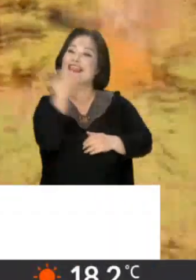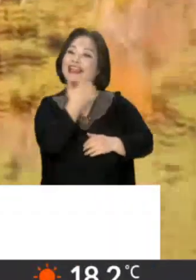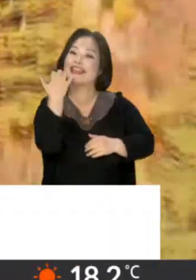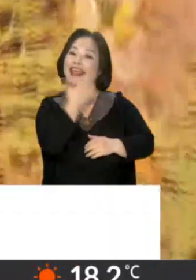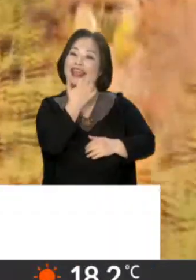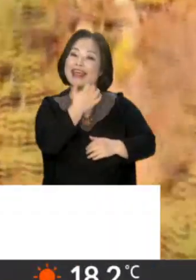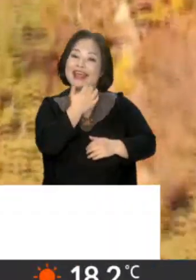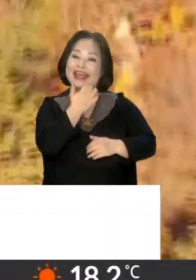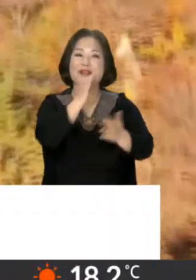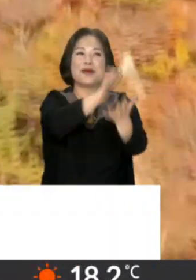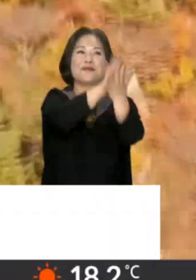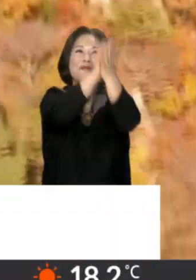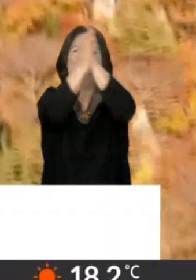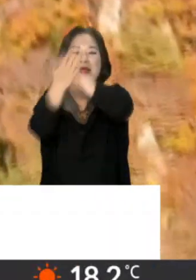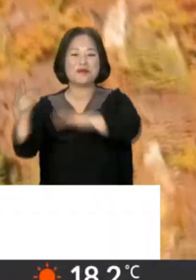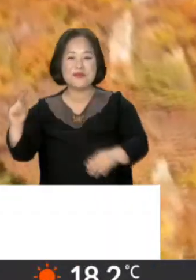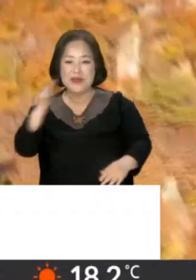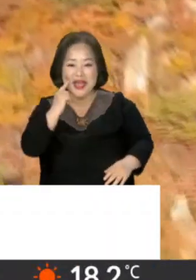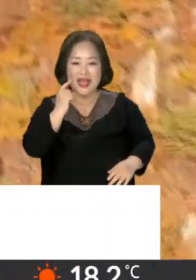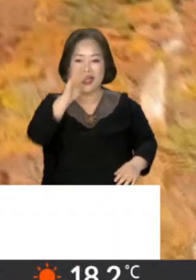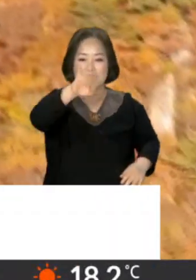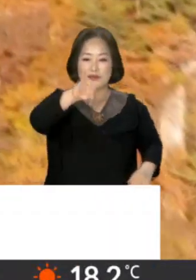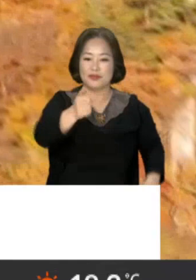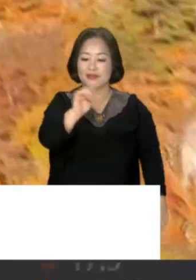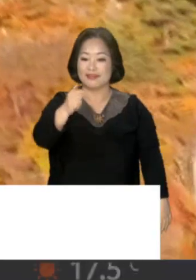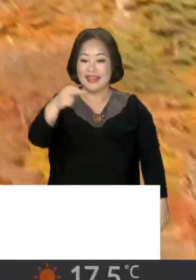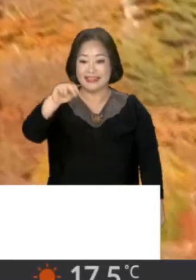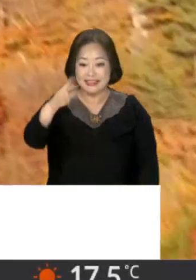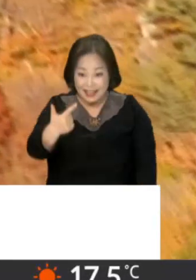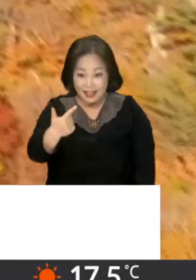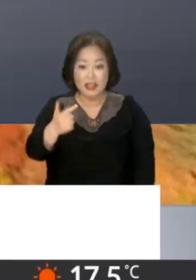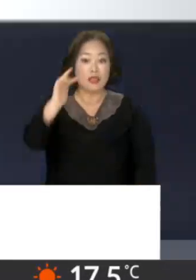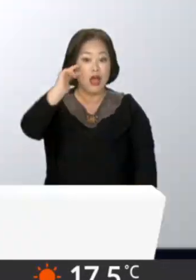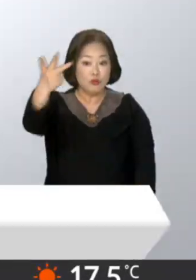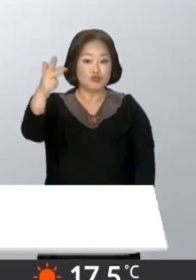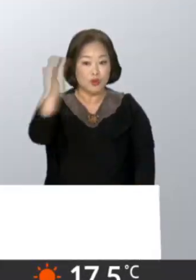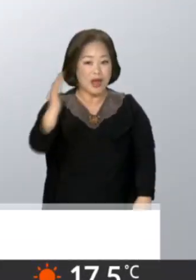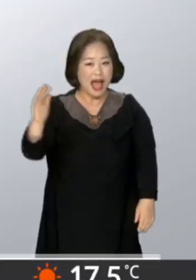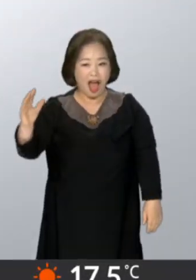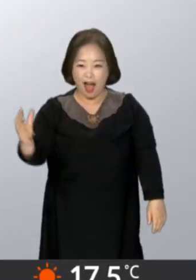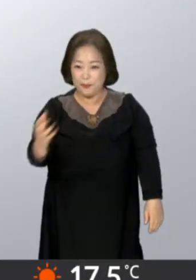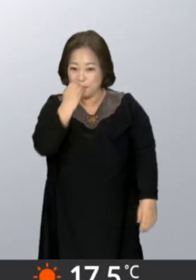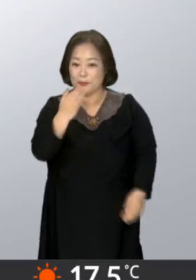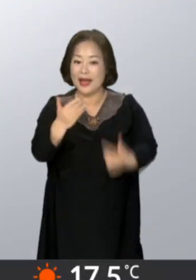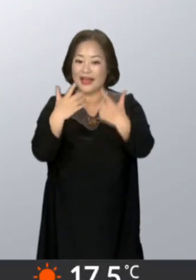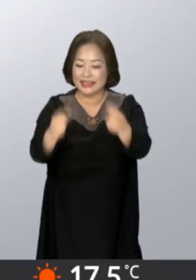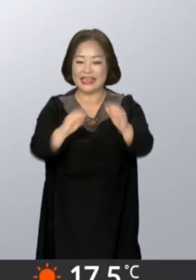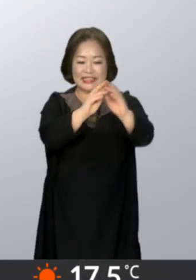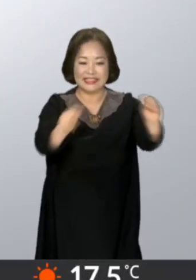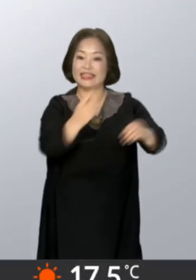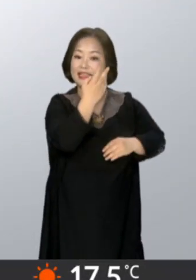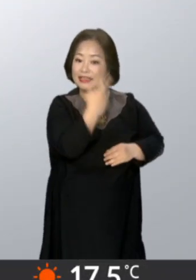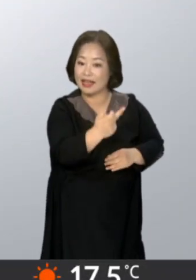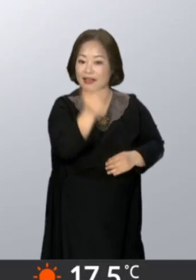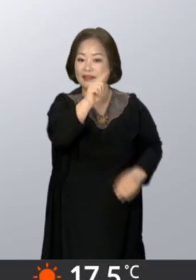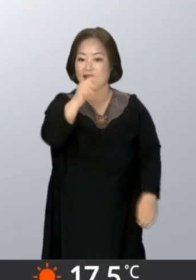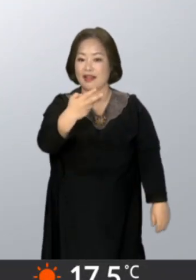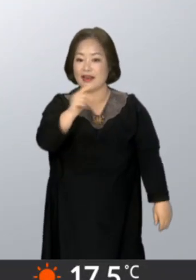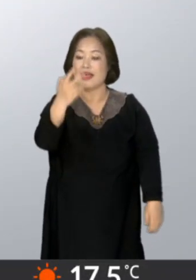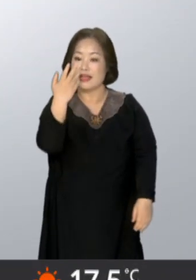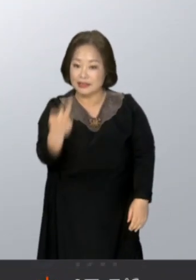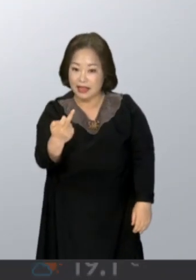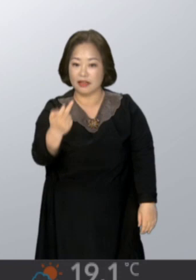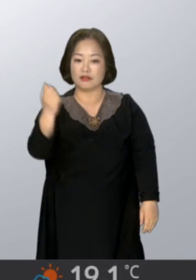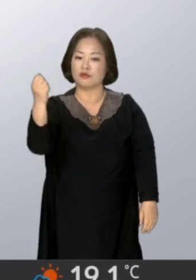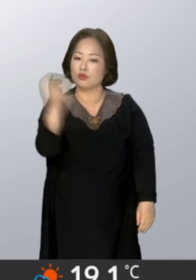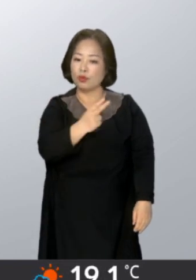진해졌습니다. 다음 주까지 북한산 단풍이 절정으로 예상됩니다. 지리산과 한라산, 덕유산 역시 단풍이